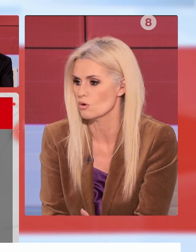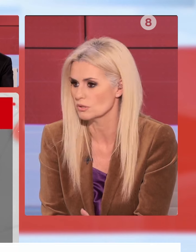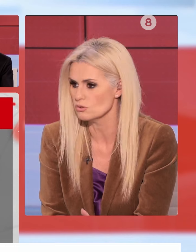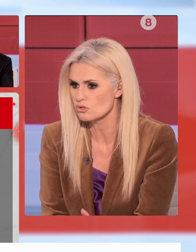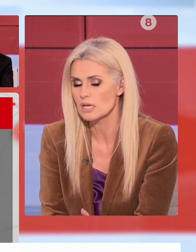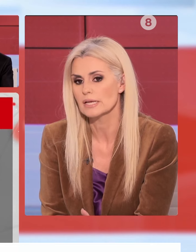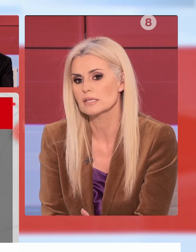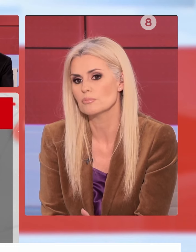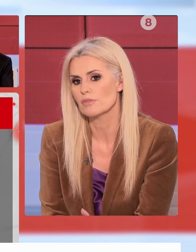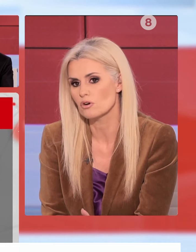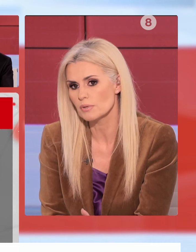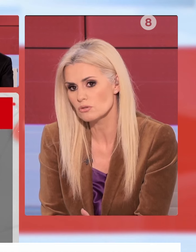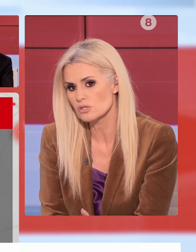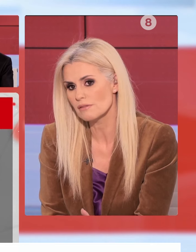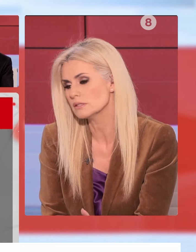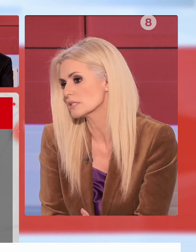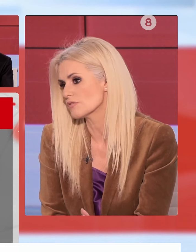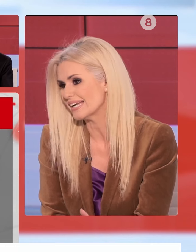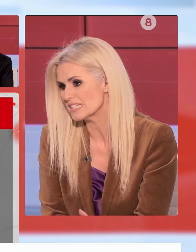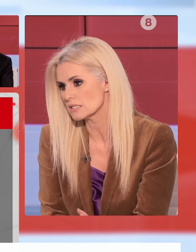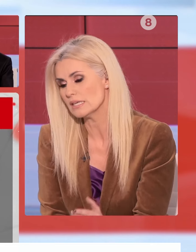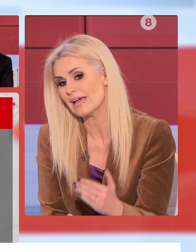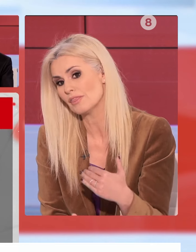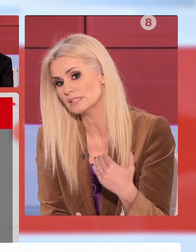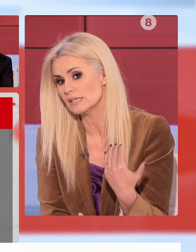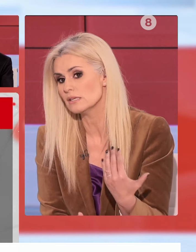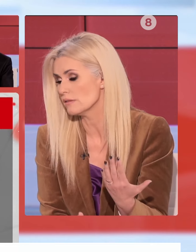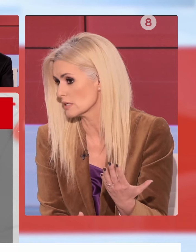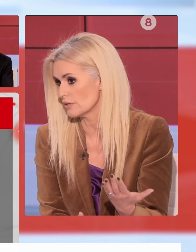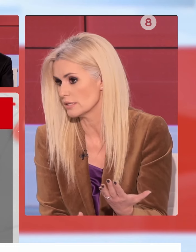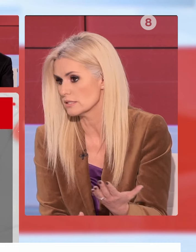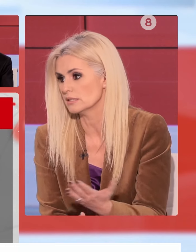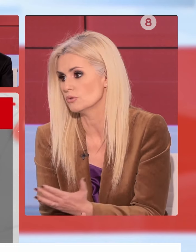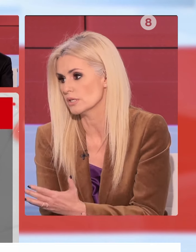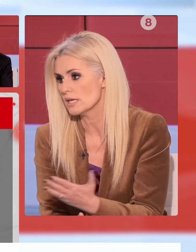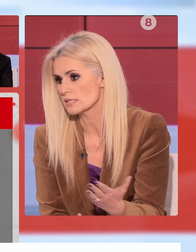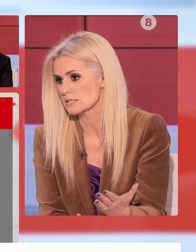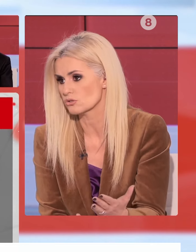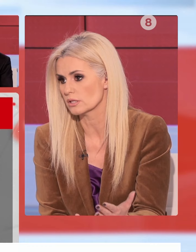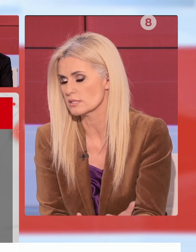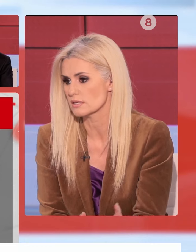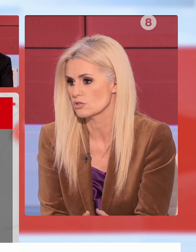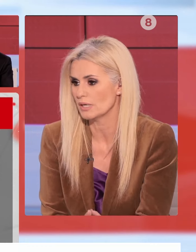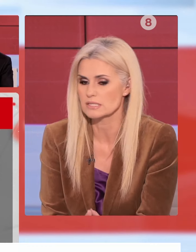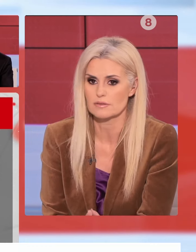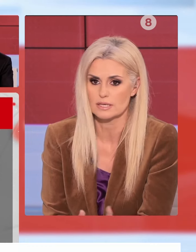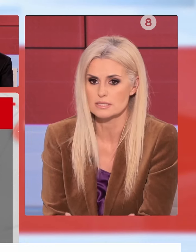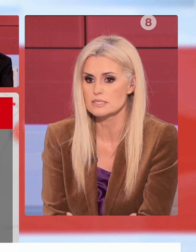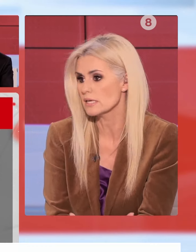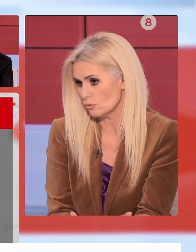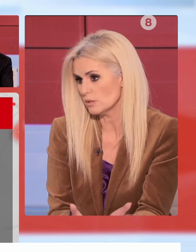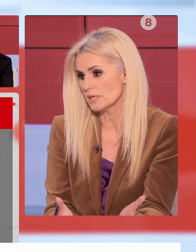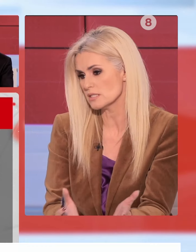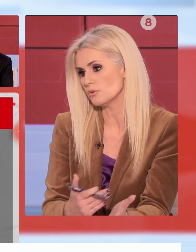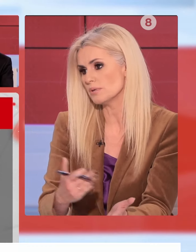του κόμματος και που ενδεχομένως αν δεν την εξασφαλίσει ή αν δεν την έχει ήδη εξασφαλίσει, γιατί μπορεί στις εσωτερικές συνομιλίες και διεργασίες